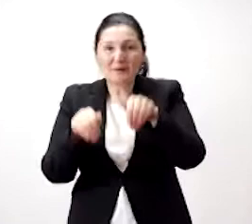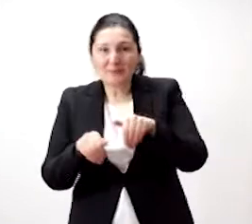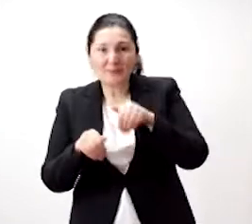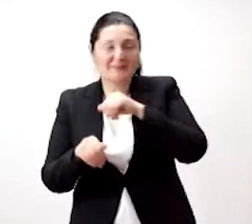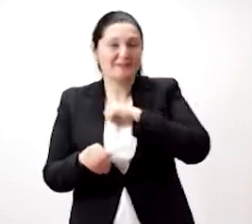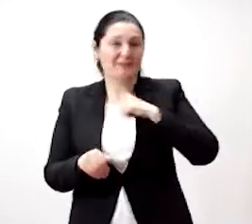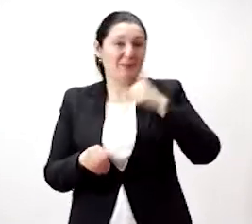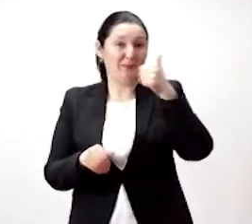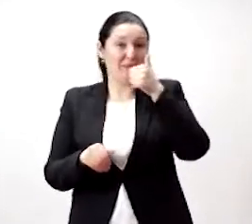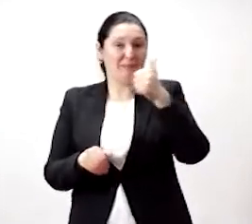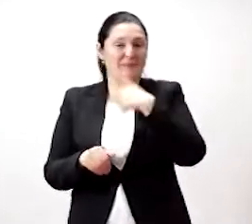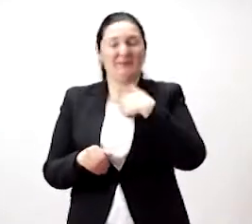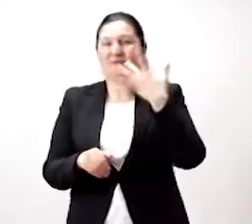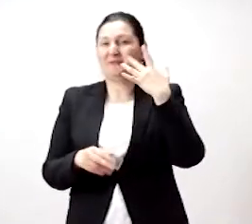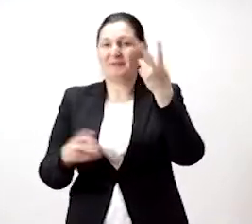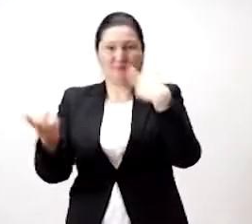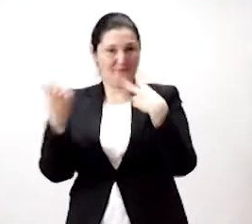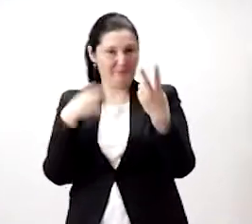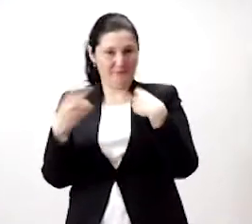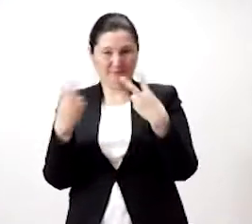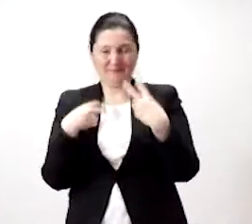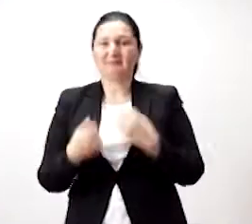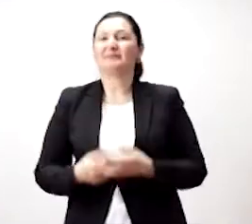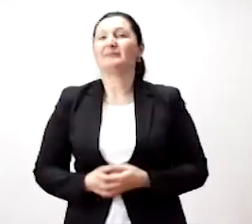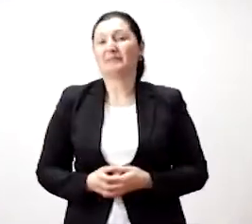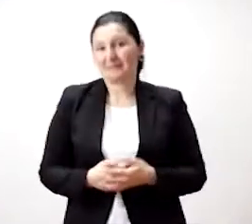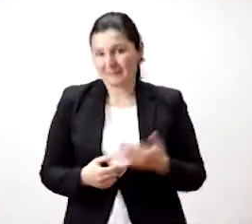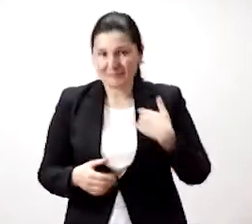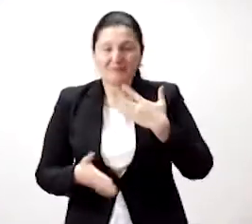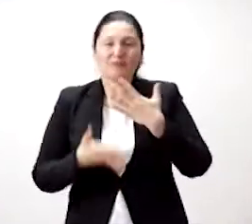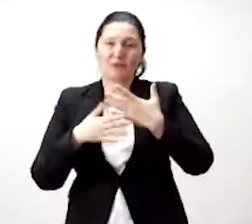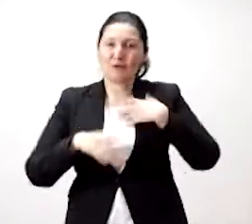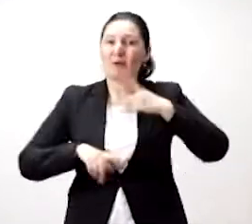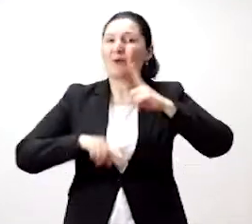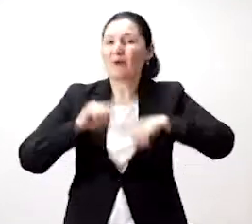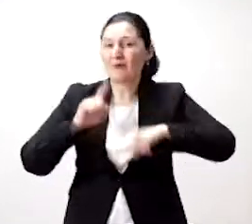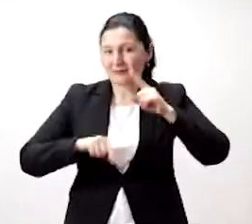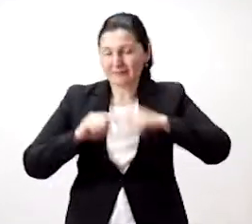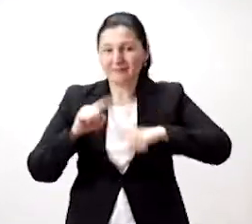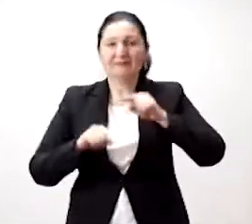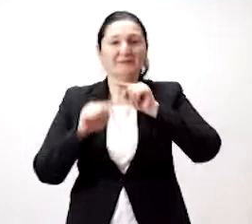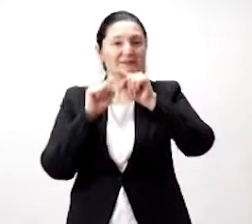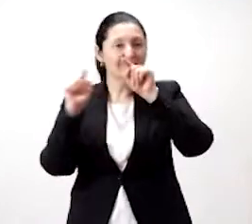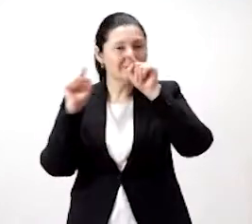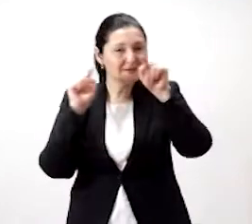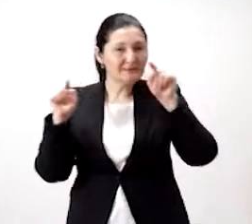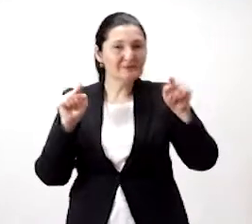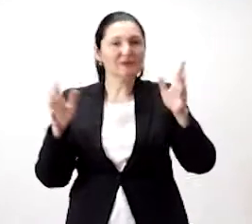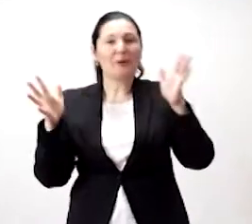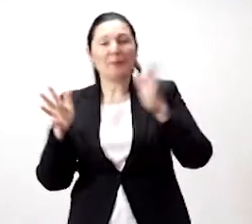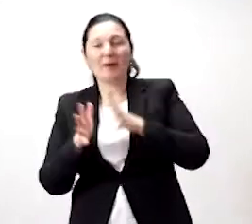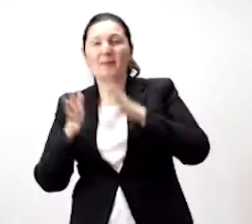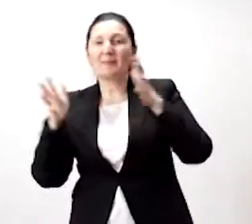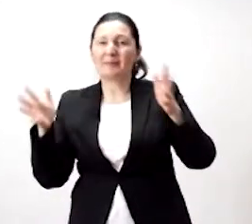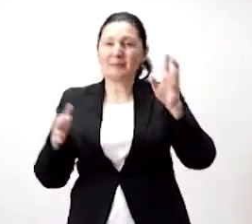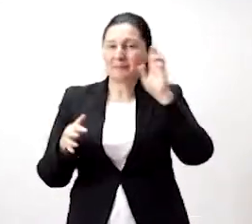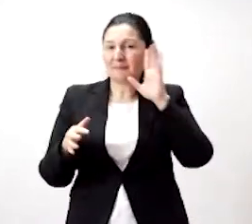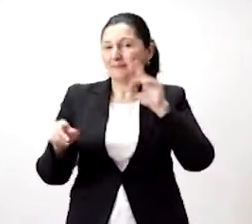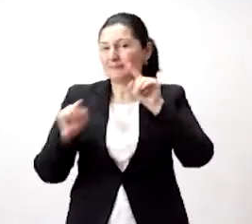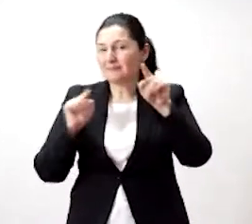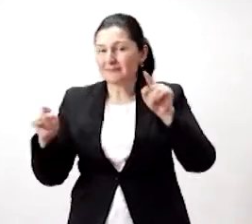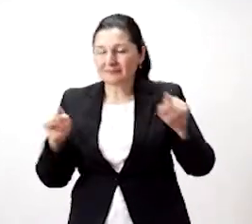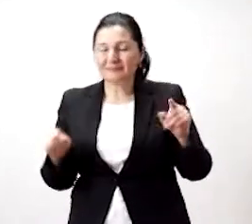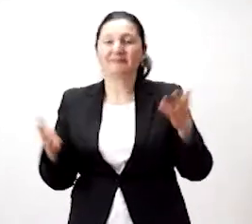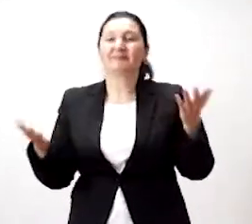نکنید، آمده بینید. واقعا ما خشاوند هم داریم. آنها در جزیره های خرد و بزرگ زندگی می کنند.